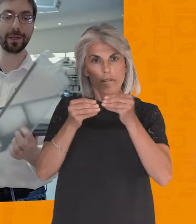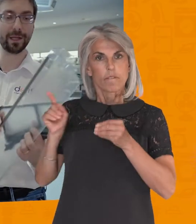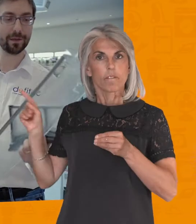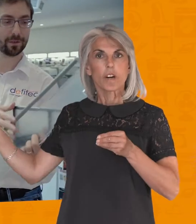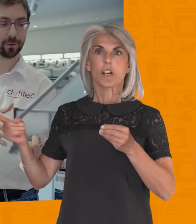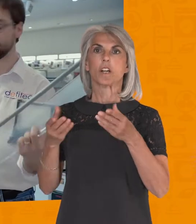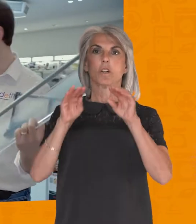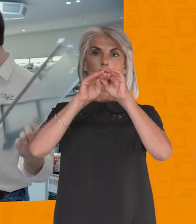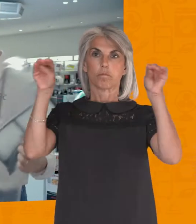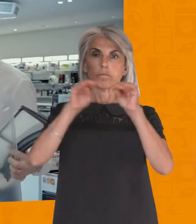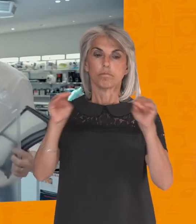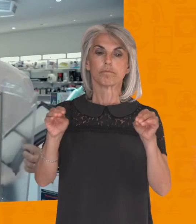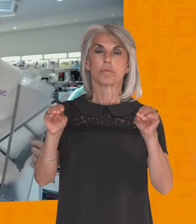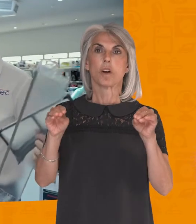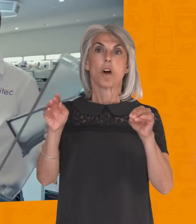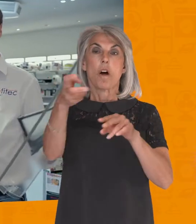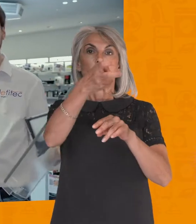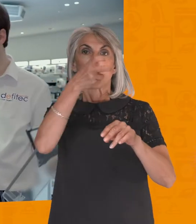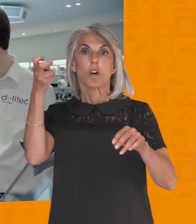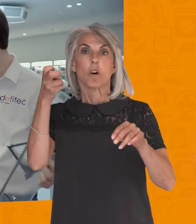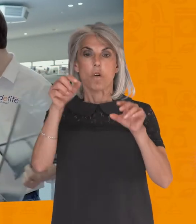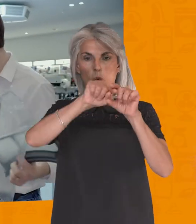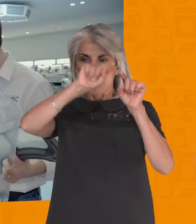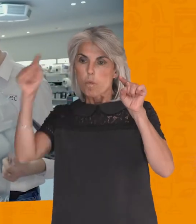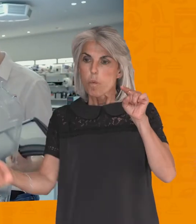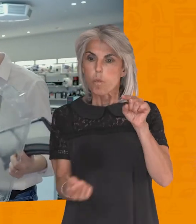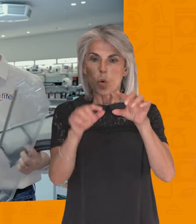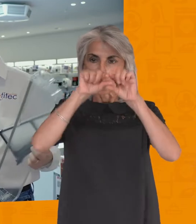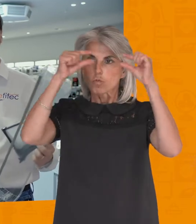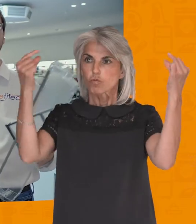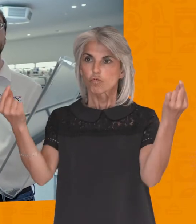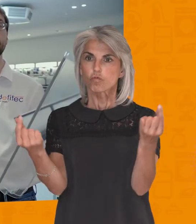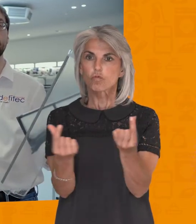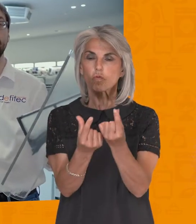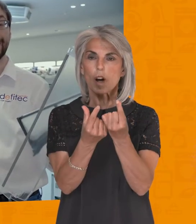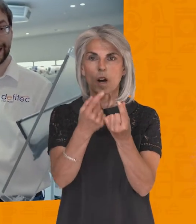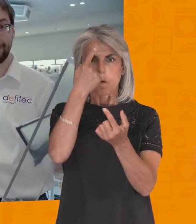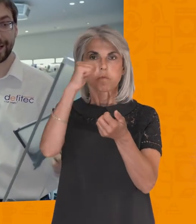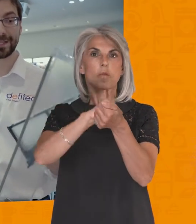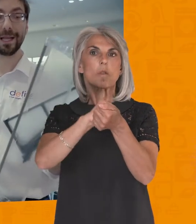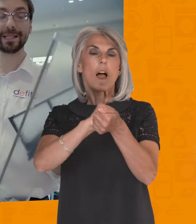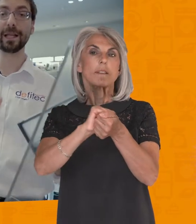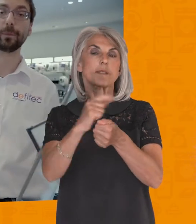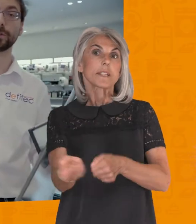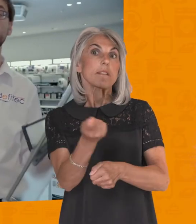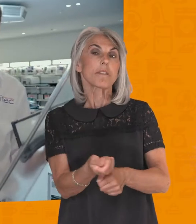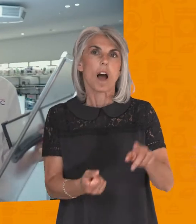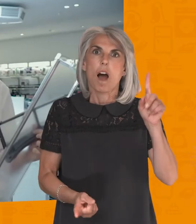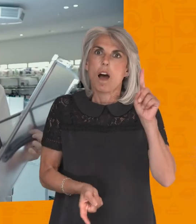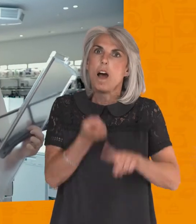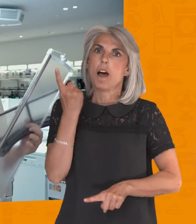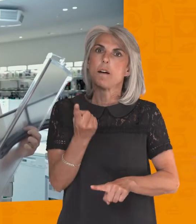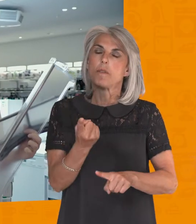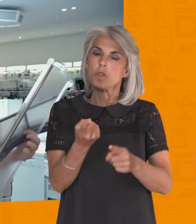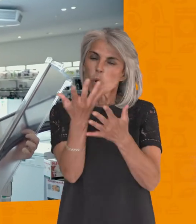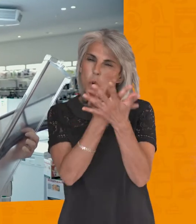balconnet donc une étagère pour frigo ou même une manche et donc un joint de hublot pour votre lave l'âge c'est important que vous